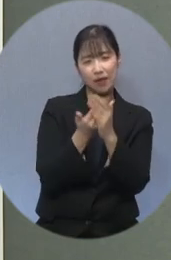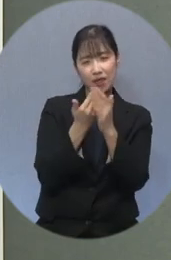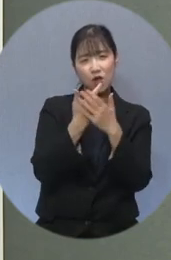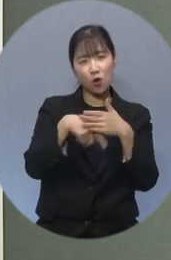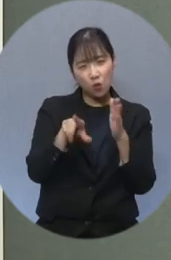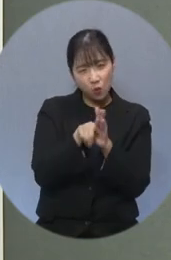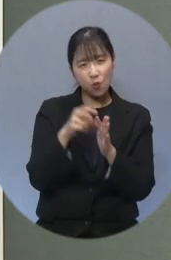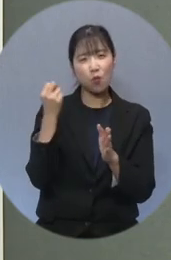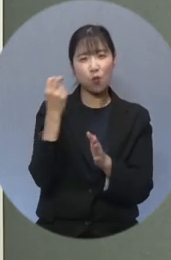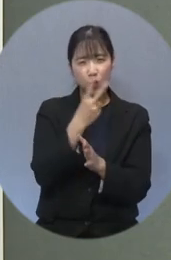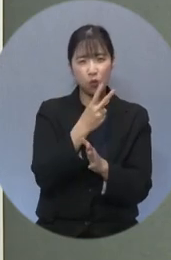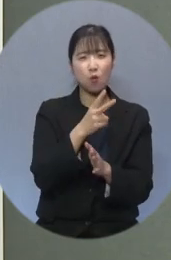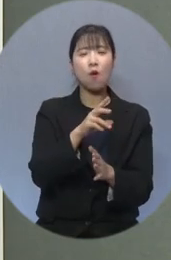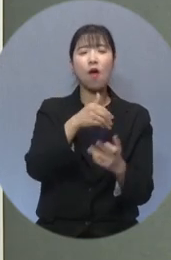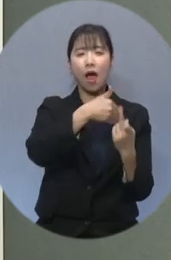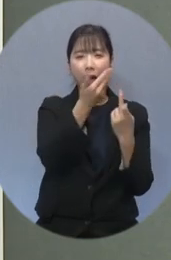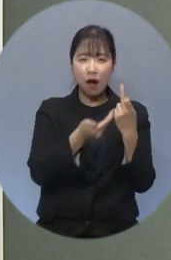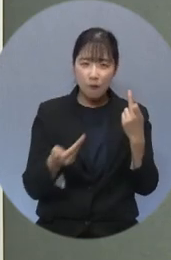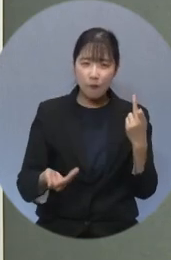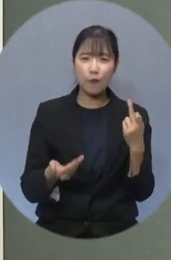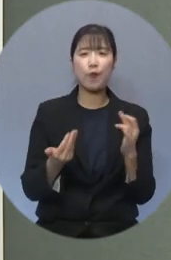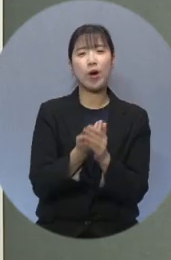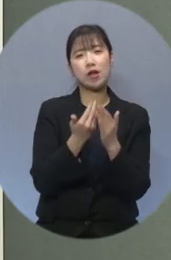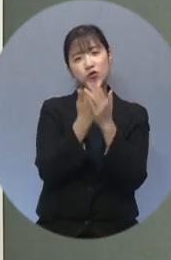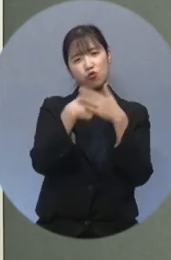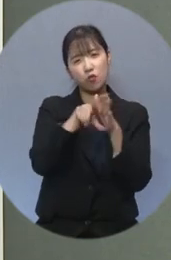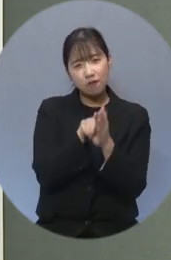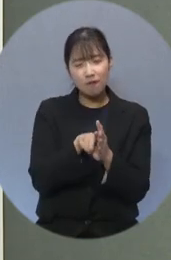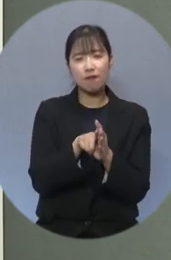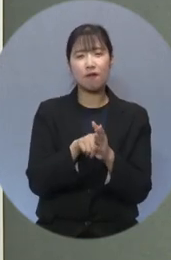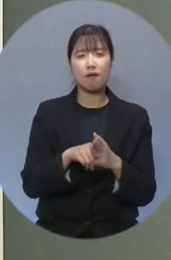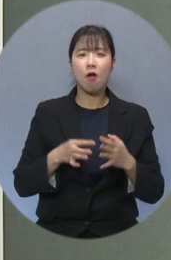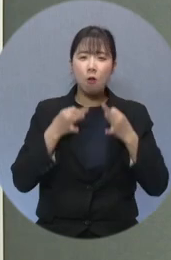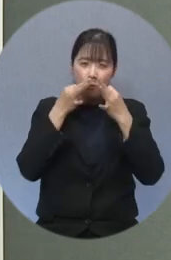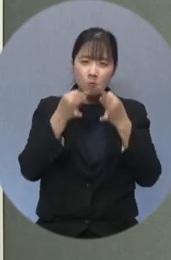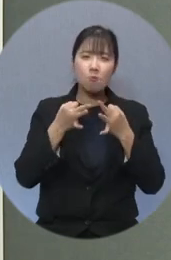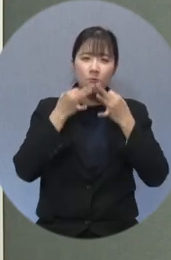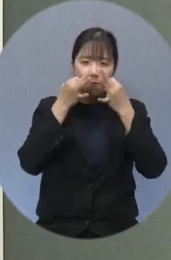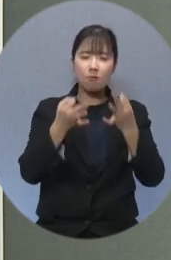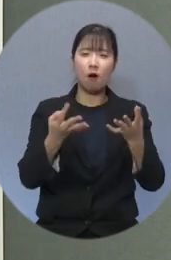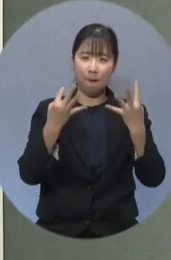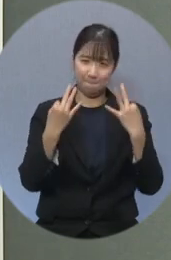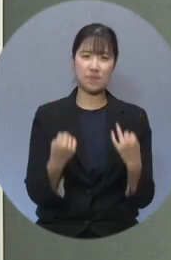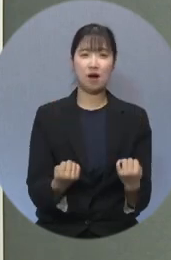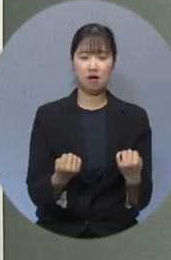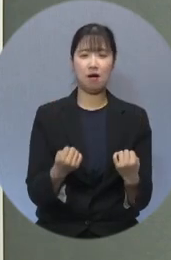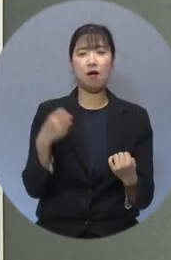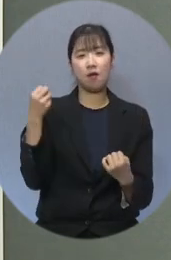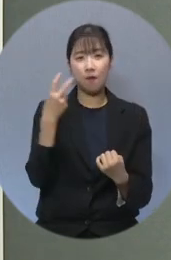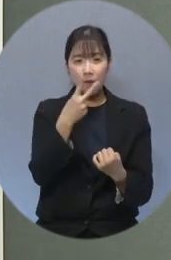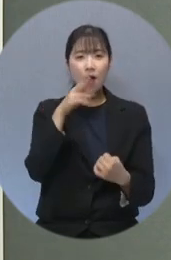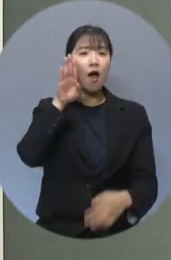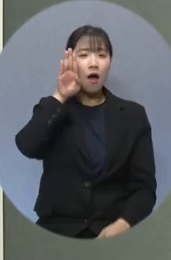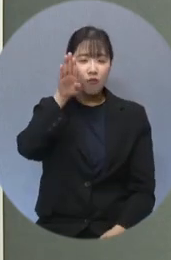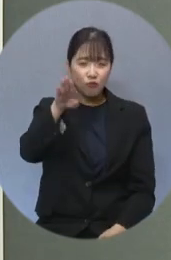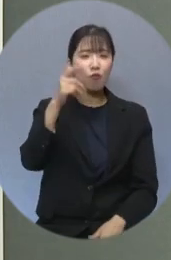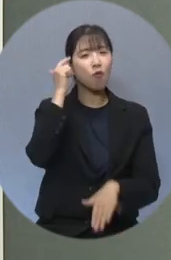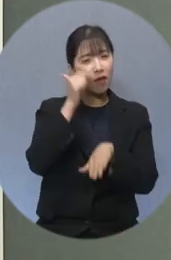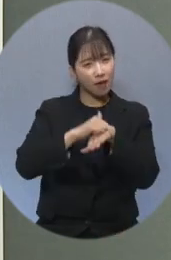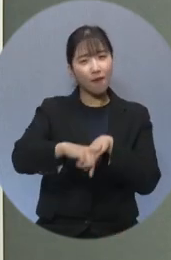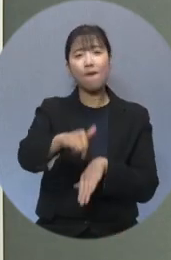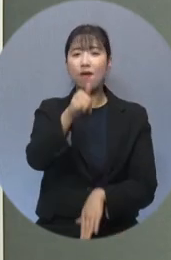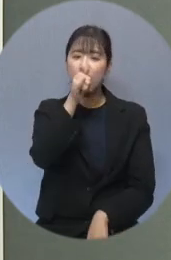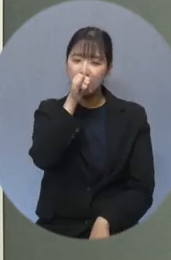더 나아가서는 강원도의 발전을 위해서 많은 노력을 하셨고 또 앞으로도 할